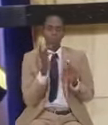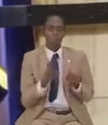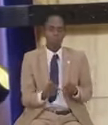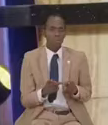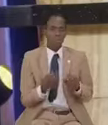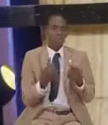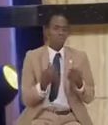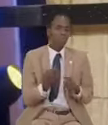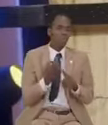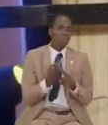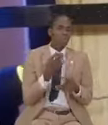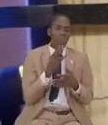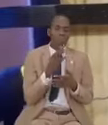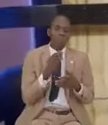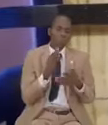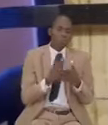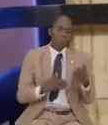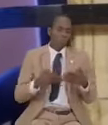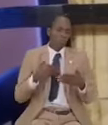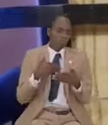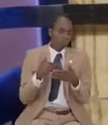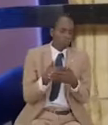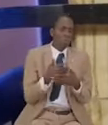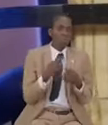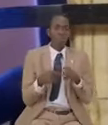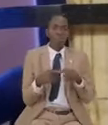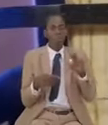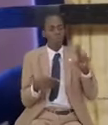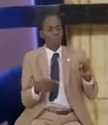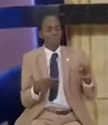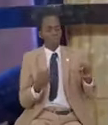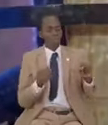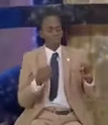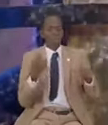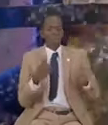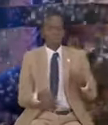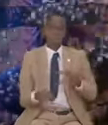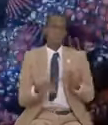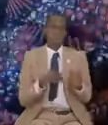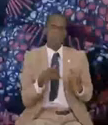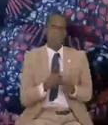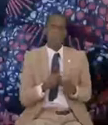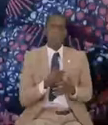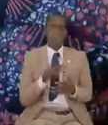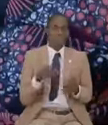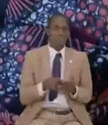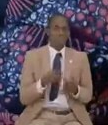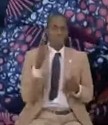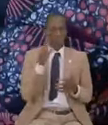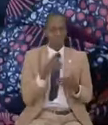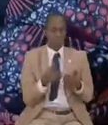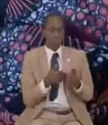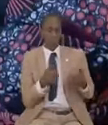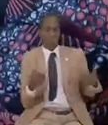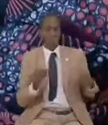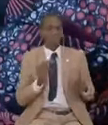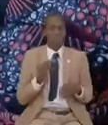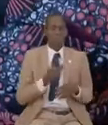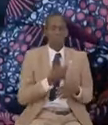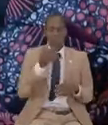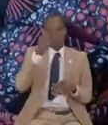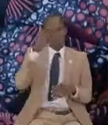quelqu'un un ami intime non je ne peux pas faire ceci ceci va nous séparer parce que